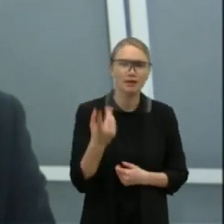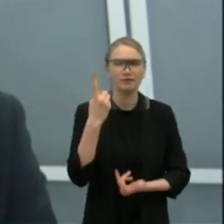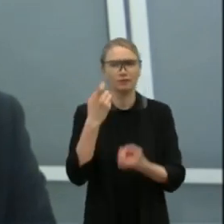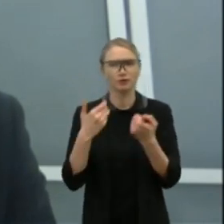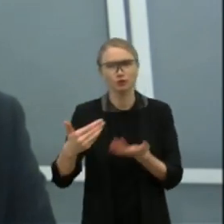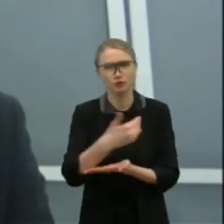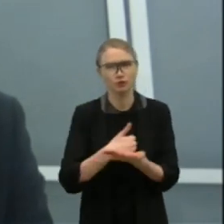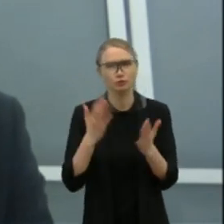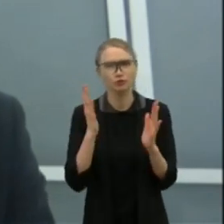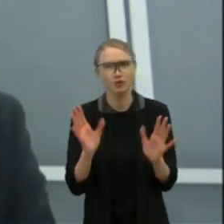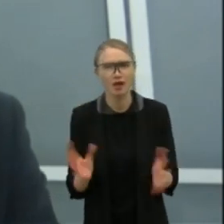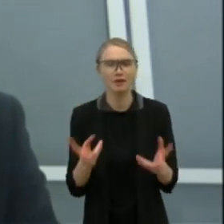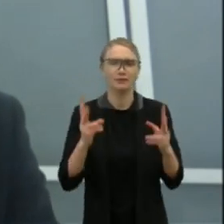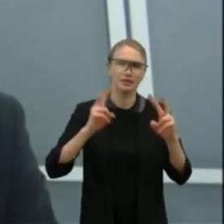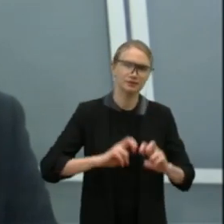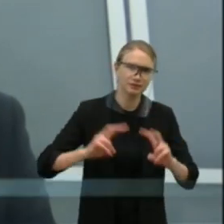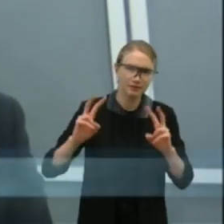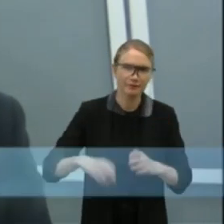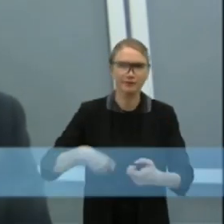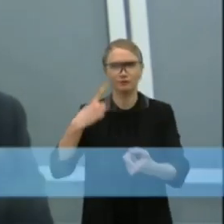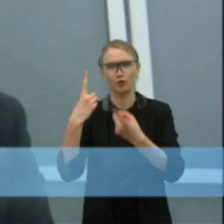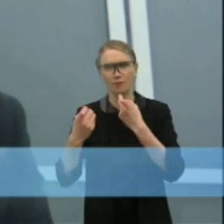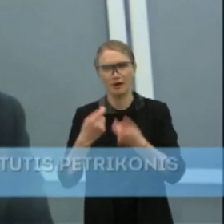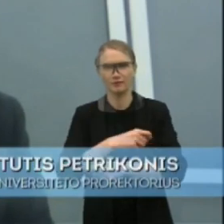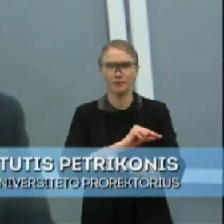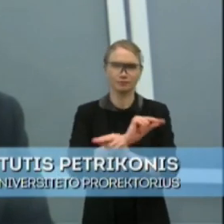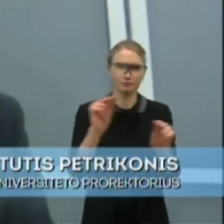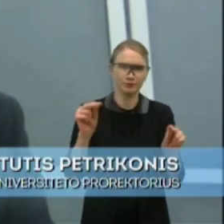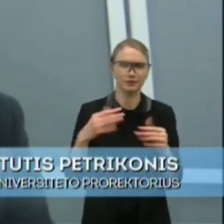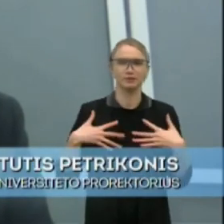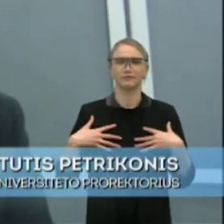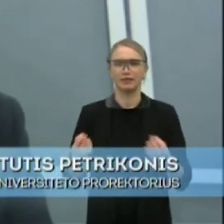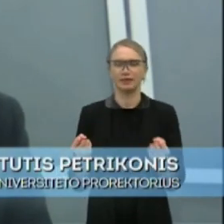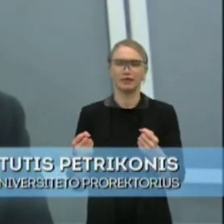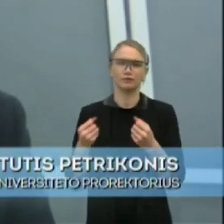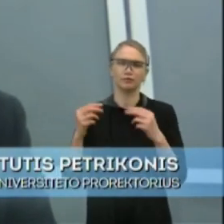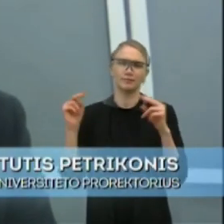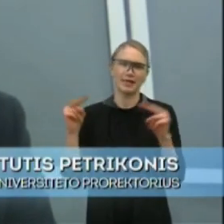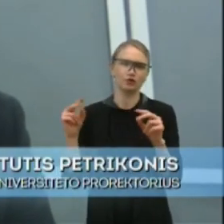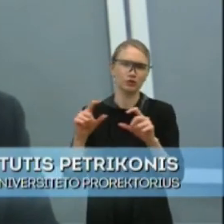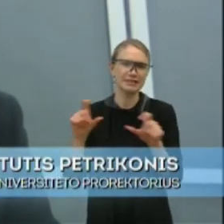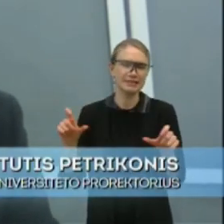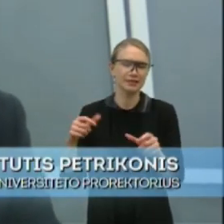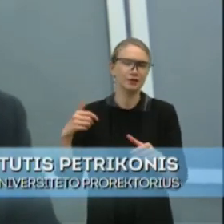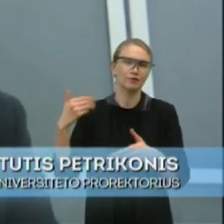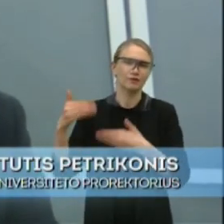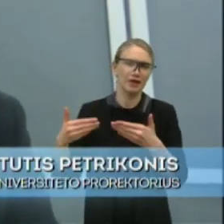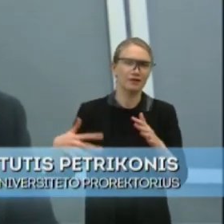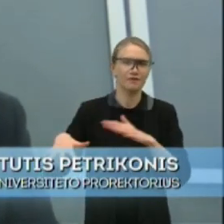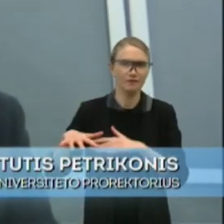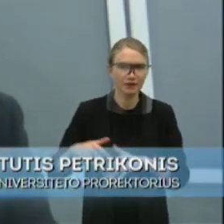rinkimą, ir testavimą, ir informavimą, ir asmens sveikatos priežiūros įstaigų veiklą. Tai viso į sąrašą